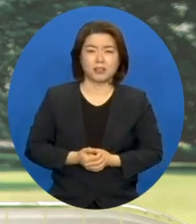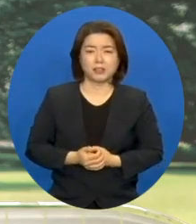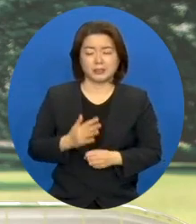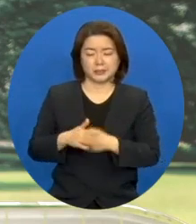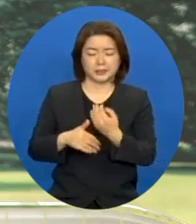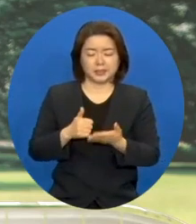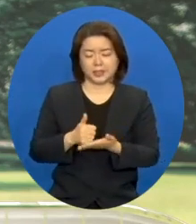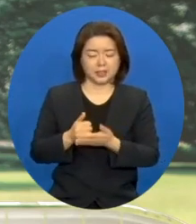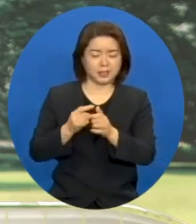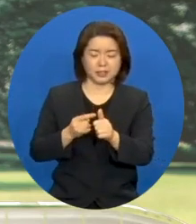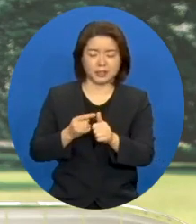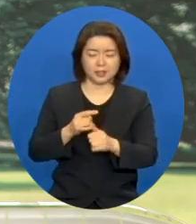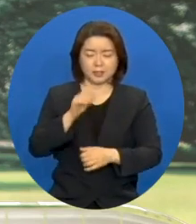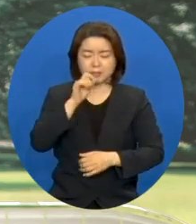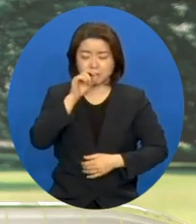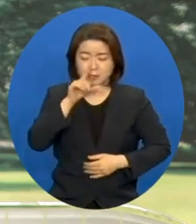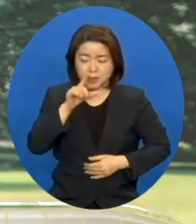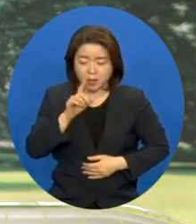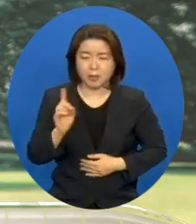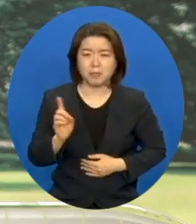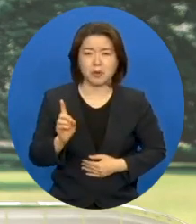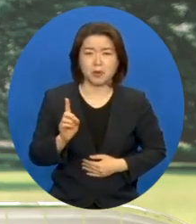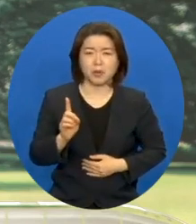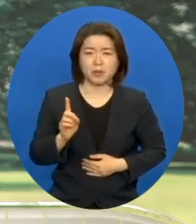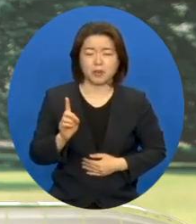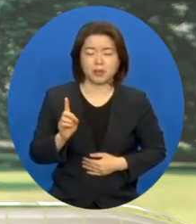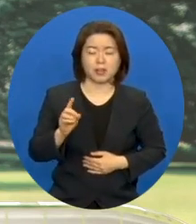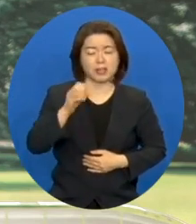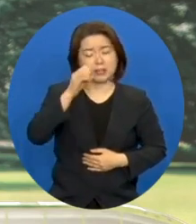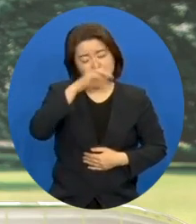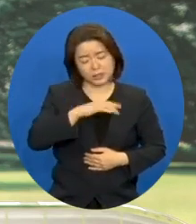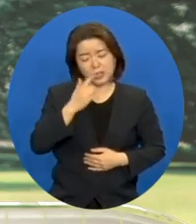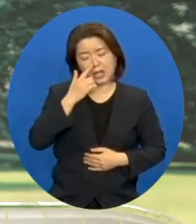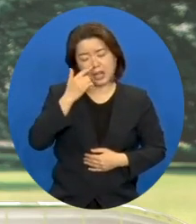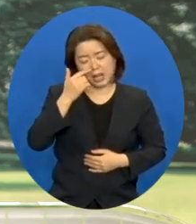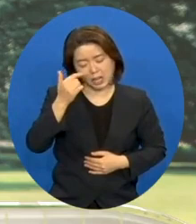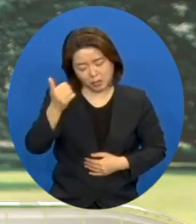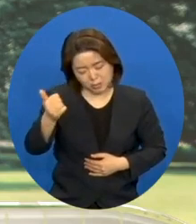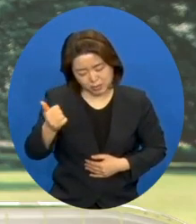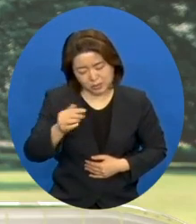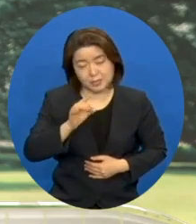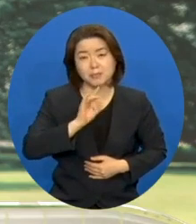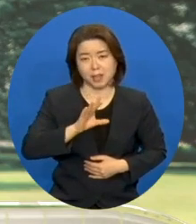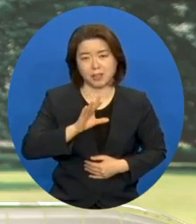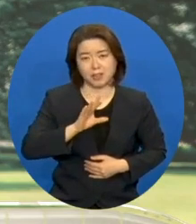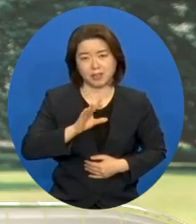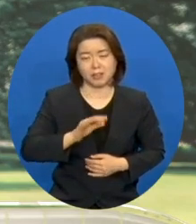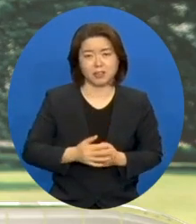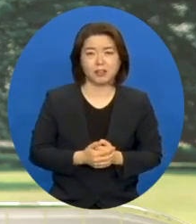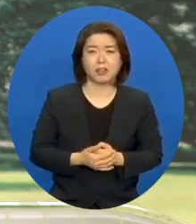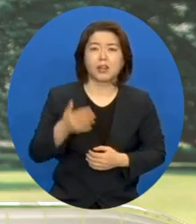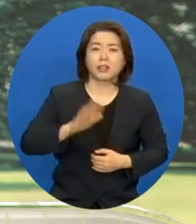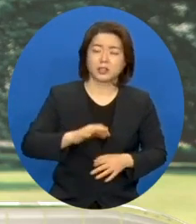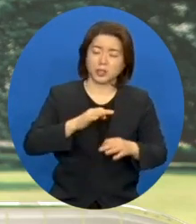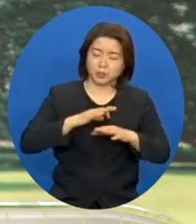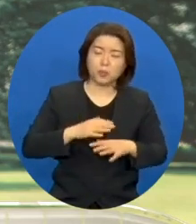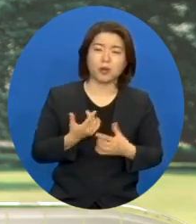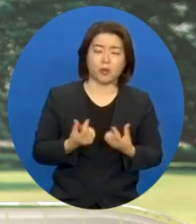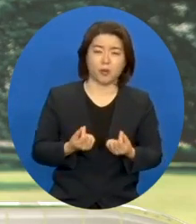하나님께 입을 열었는데 그냥 아버지라는 말밖에 안 나와요. 그런데 참